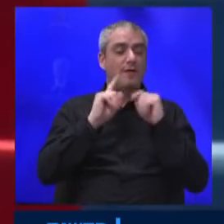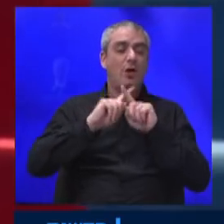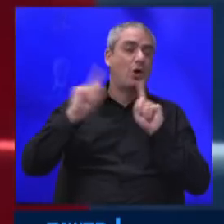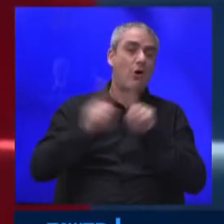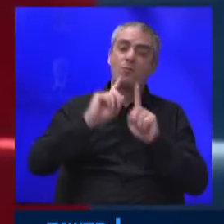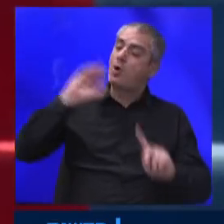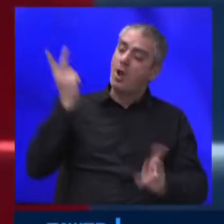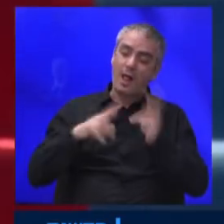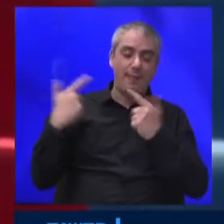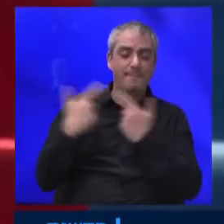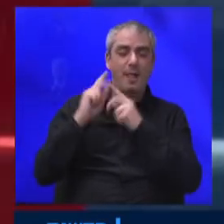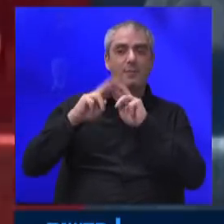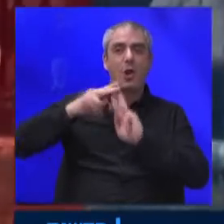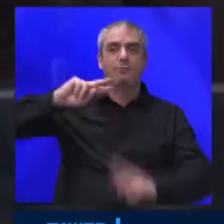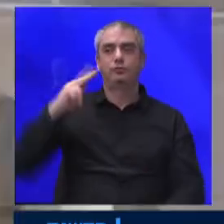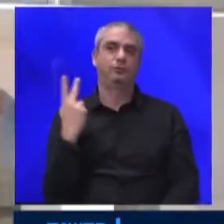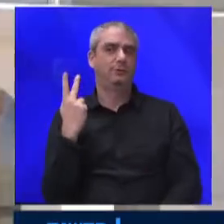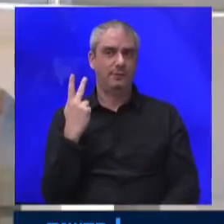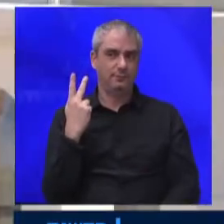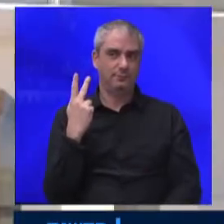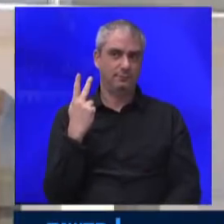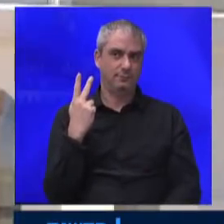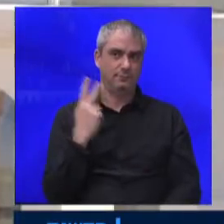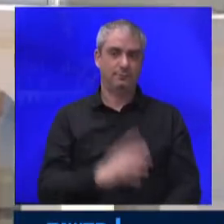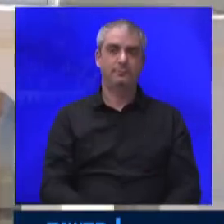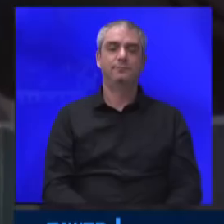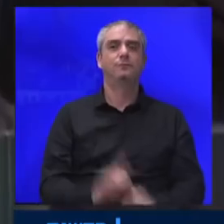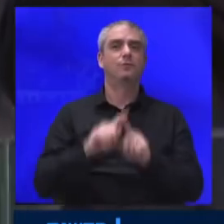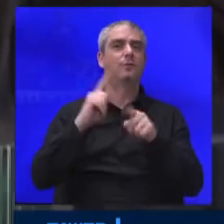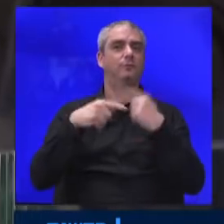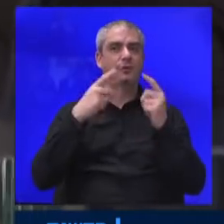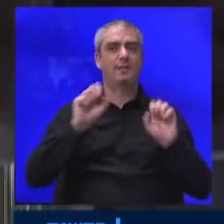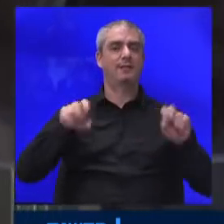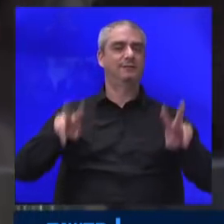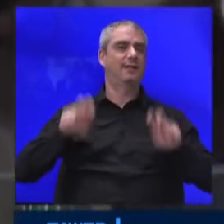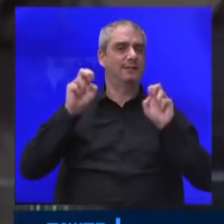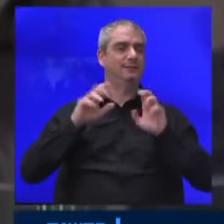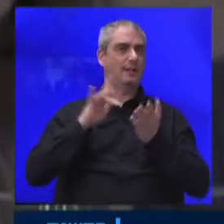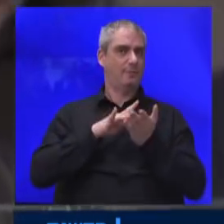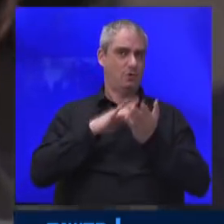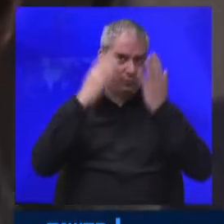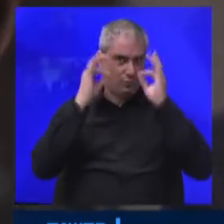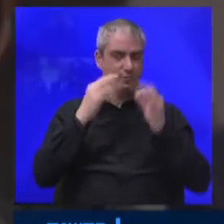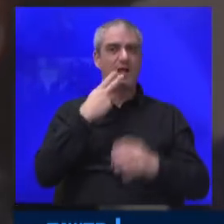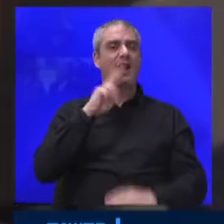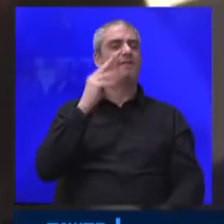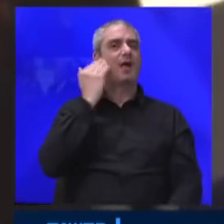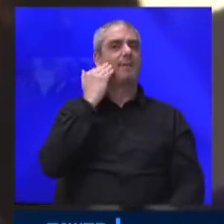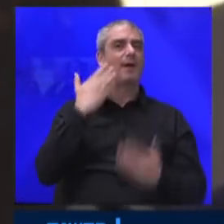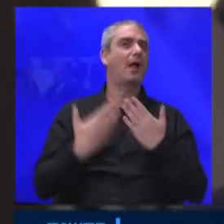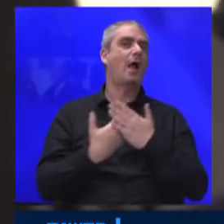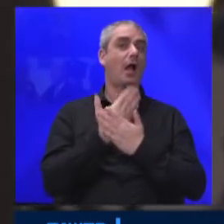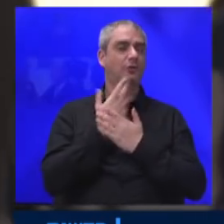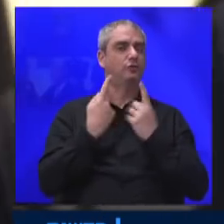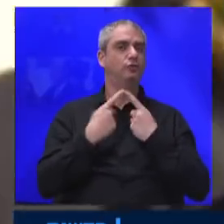World War II. כמיטב המסורת, ניצל הנשיא הנכנס את הבמה המכובדת להבטיח אמריקה חדשה,